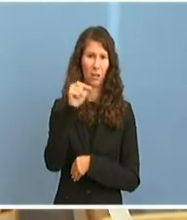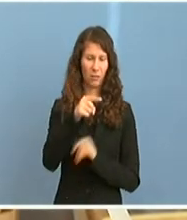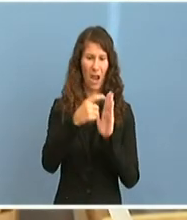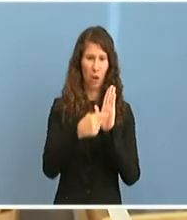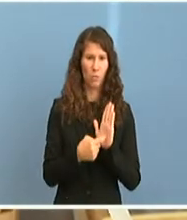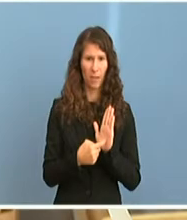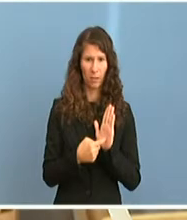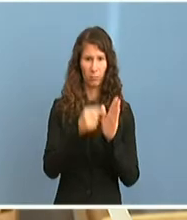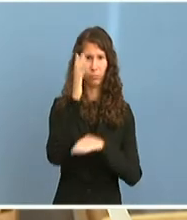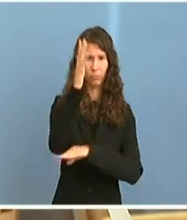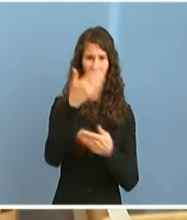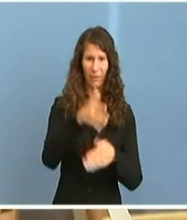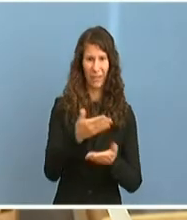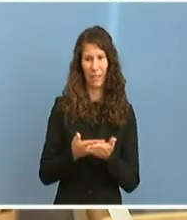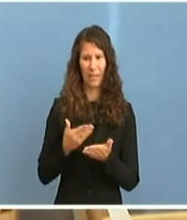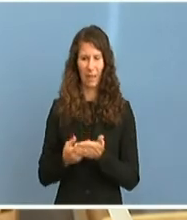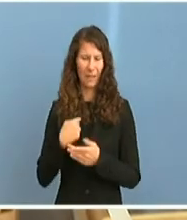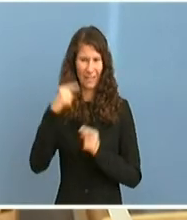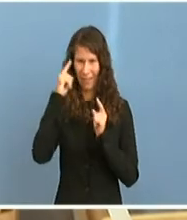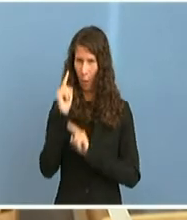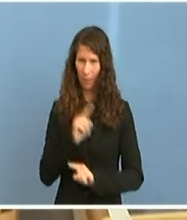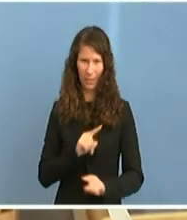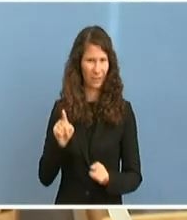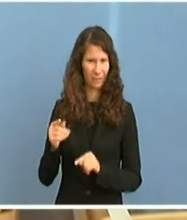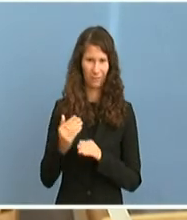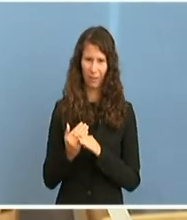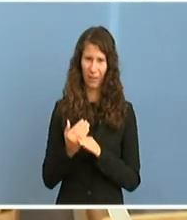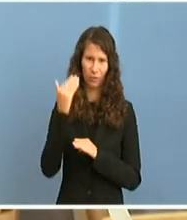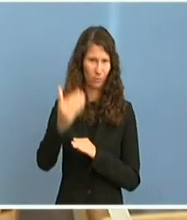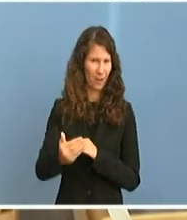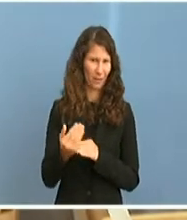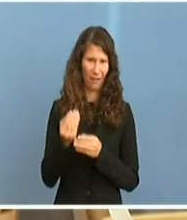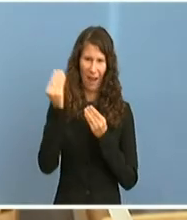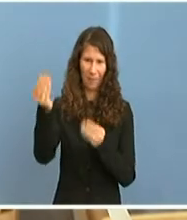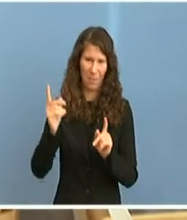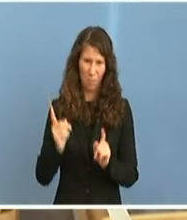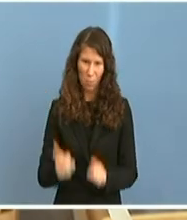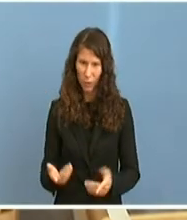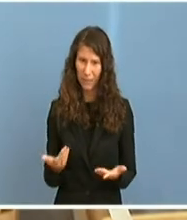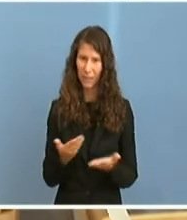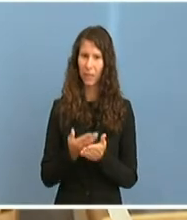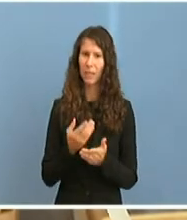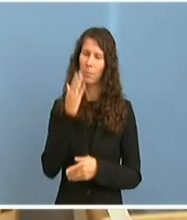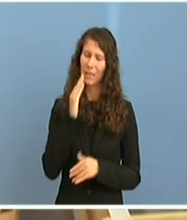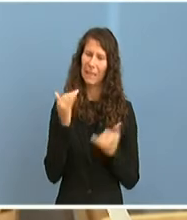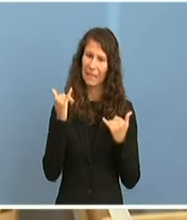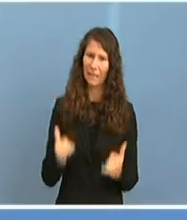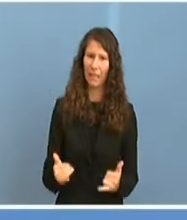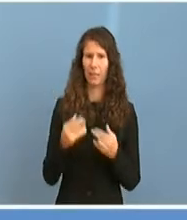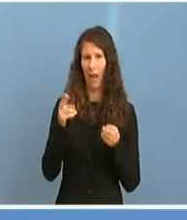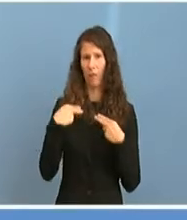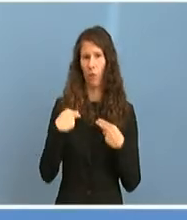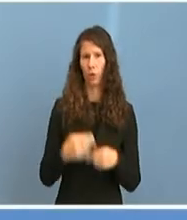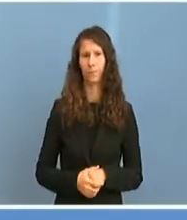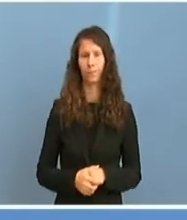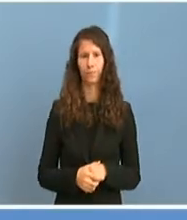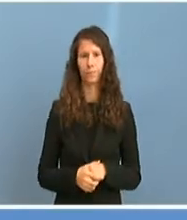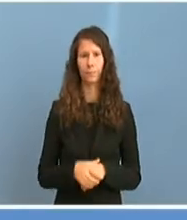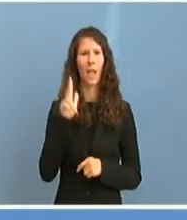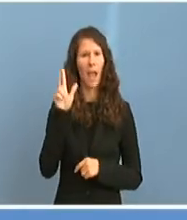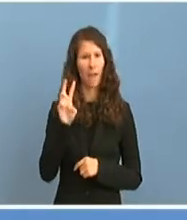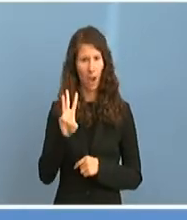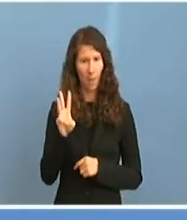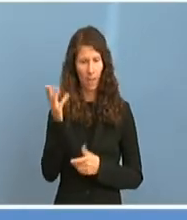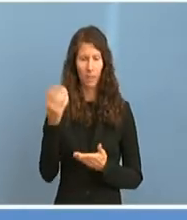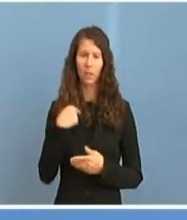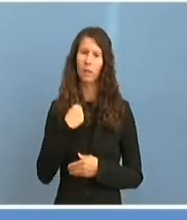Deswegen nehme ich Ihnen ehrlich gesagt nicht ab, dass Sie das nachliefern müssen. Deswegen möchte ich ganz gerne jetzt eine Stellungnahme dazu haben. Also Herr Warwick, ich würde